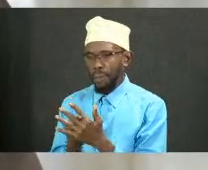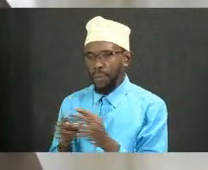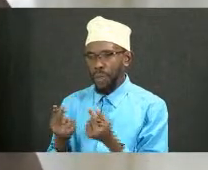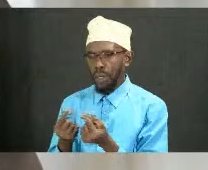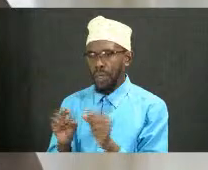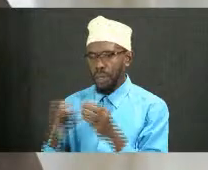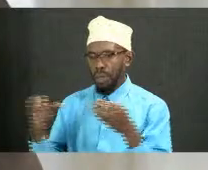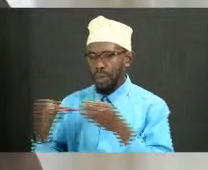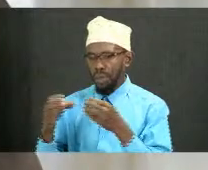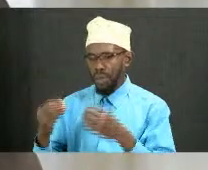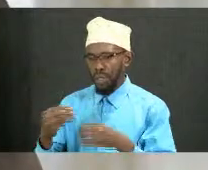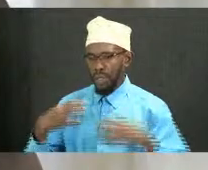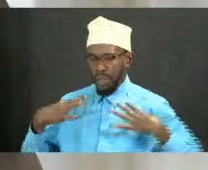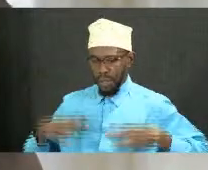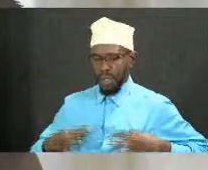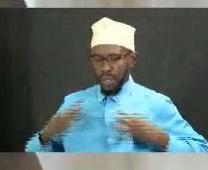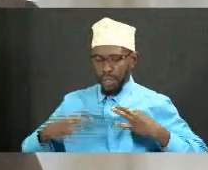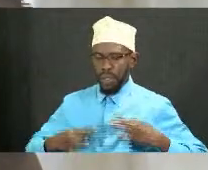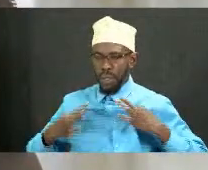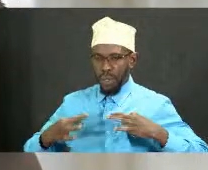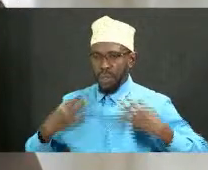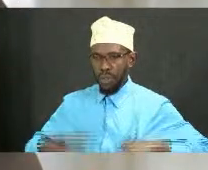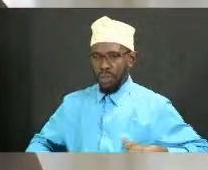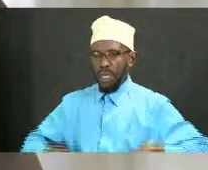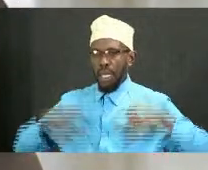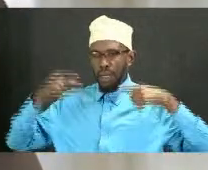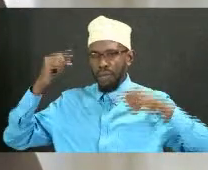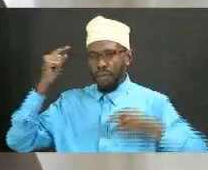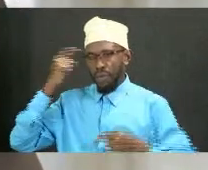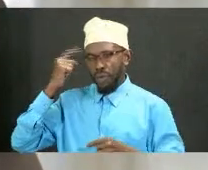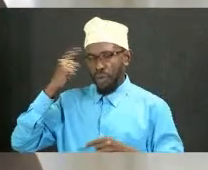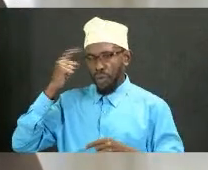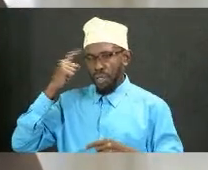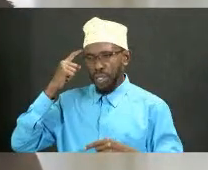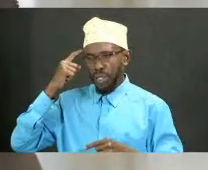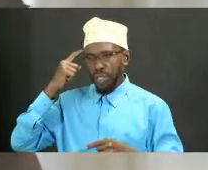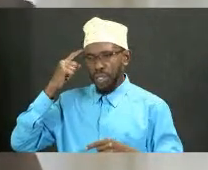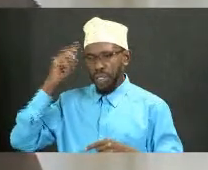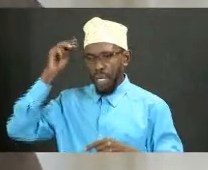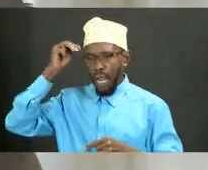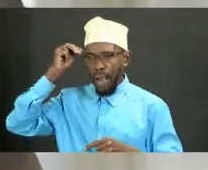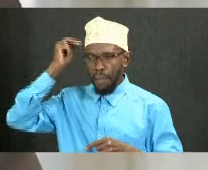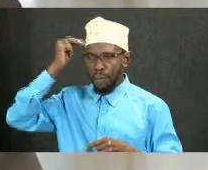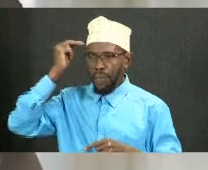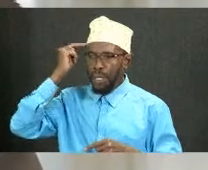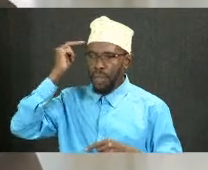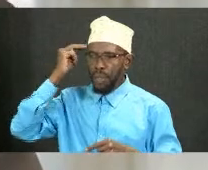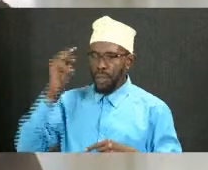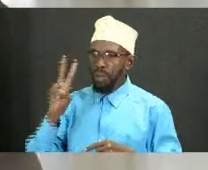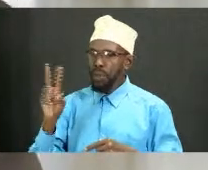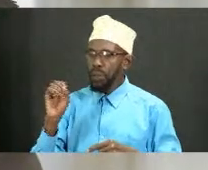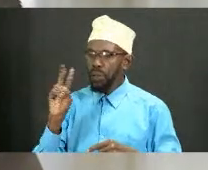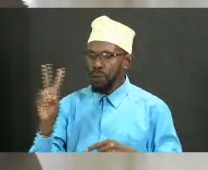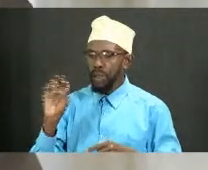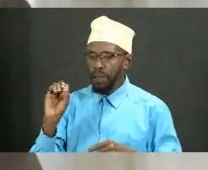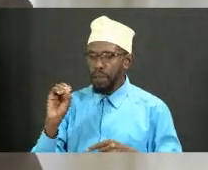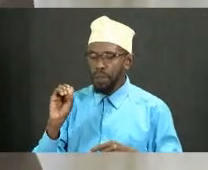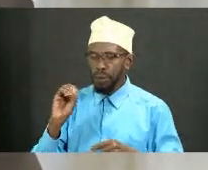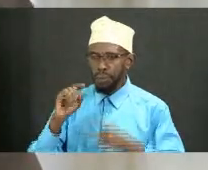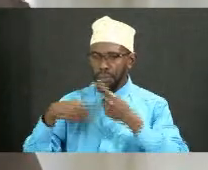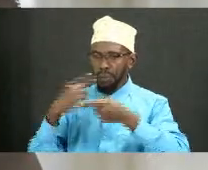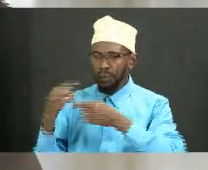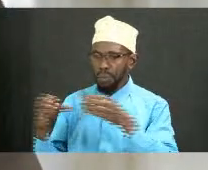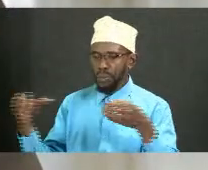organization inaitwa Nivishe. Nivishe ina deal na afya ya kiakili, advocacy for the mental health. So by 2020 tulikuwa tume